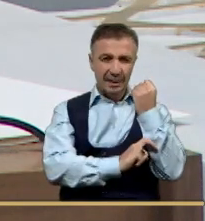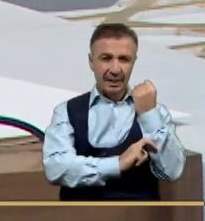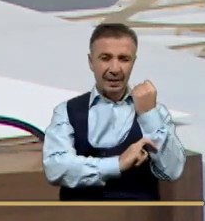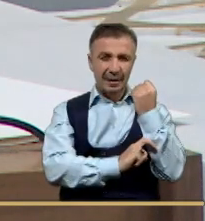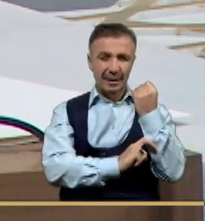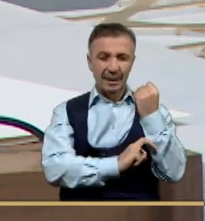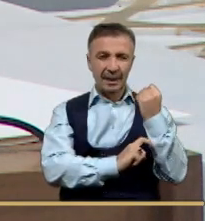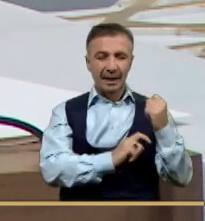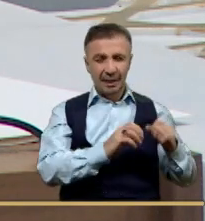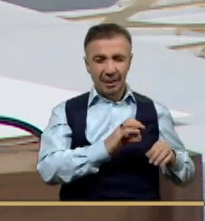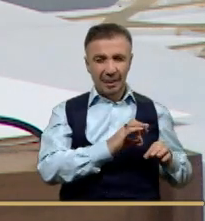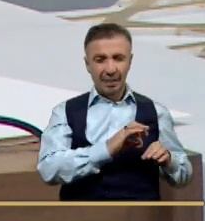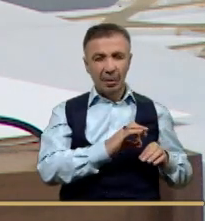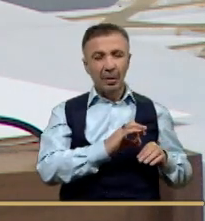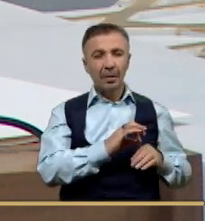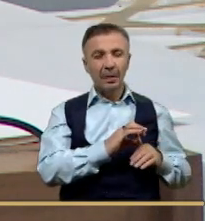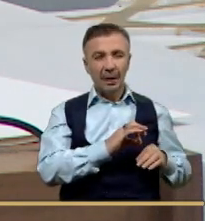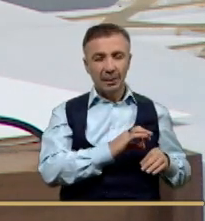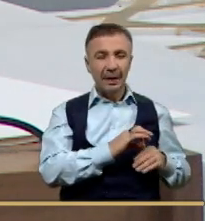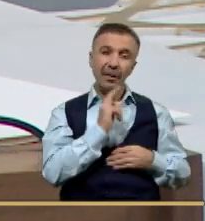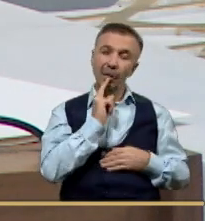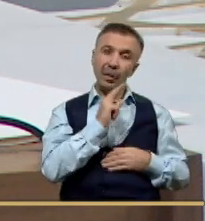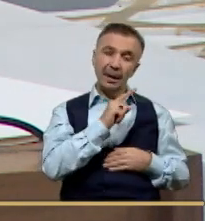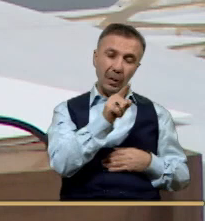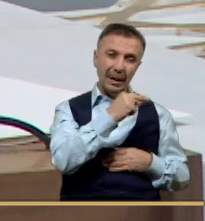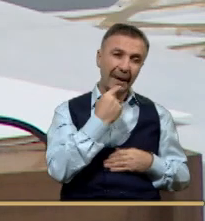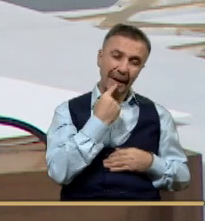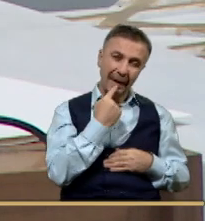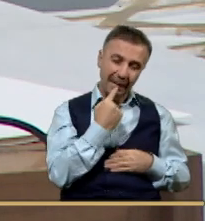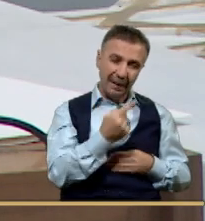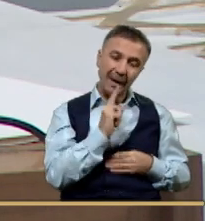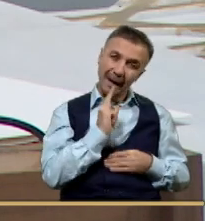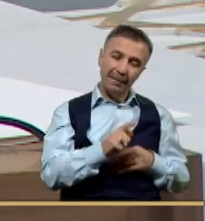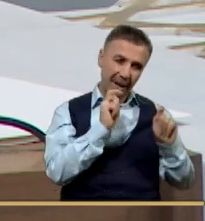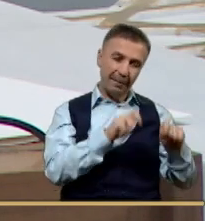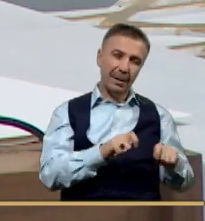yapar onlar. Onlara verilen emri yapar. Asıl bizi üzen,